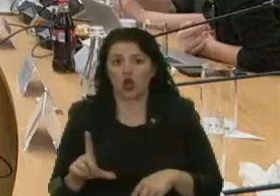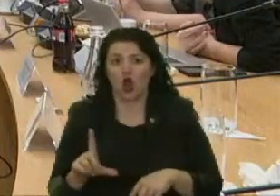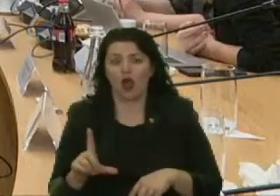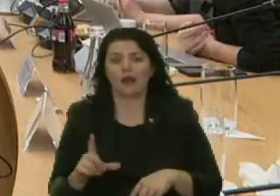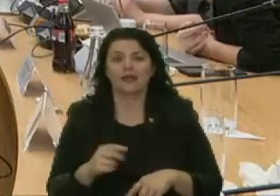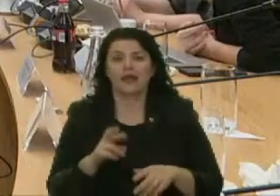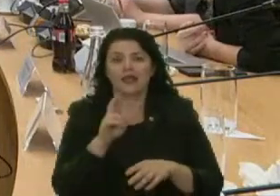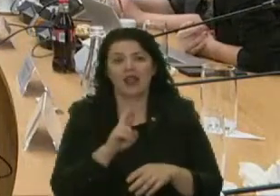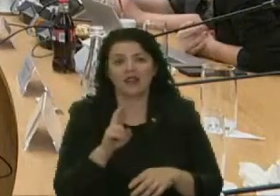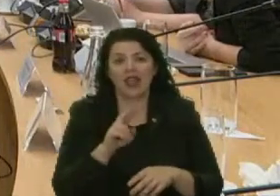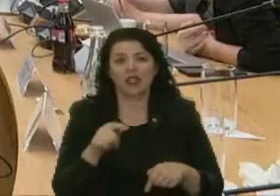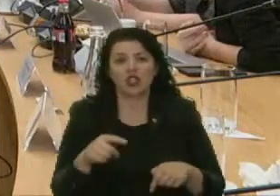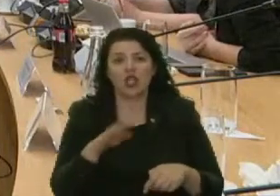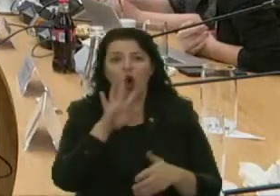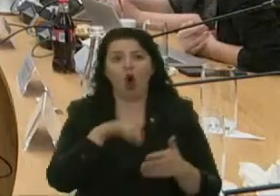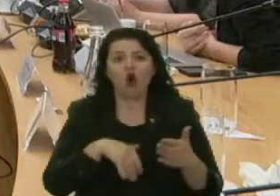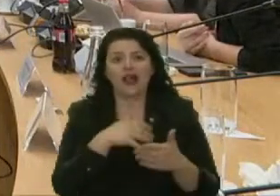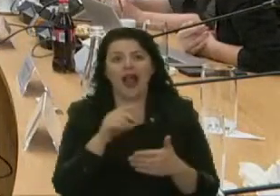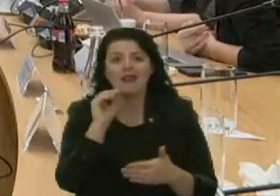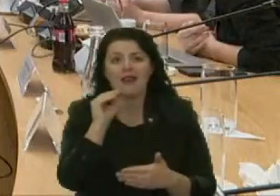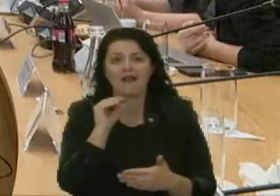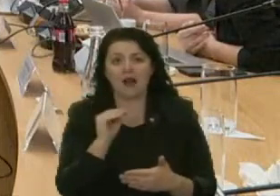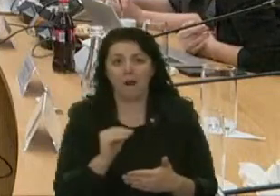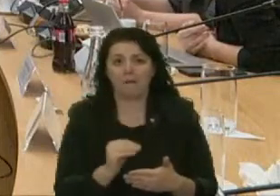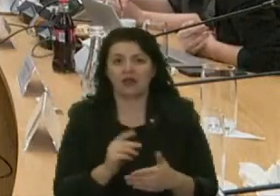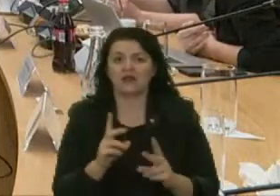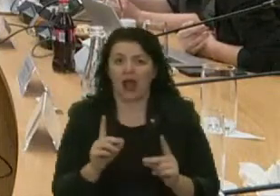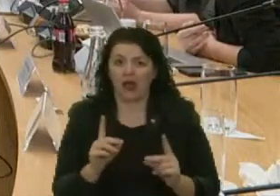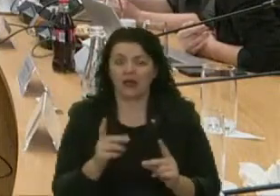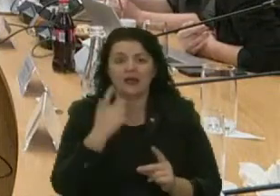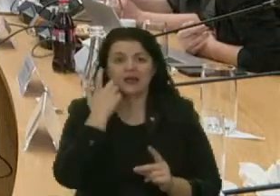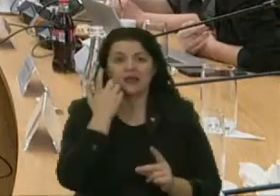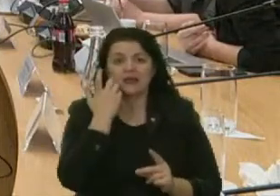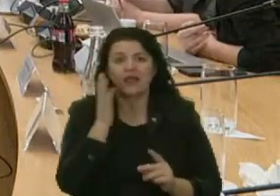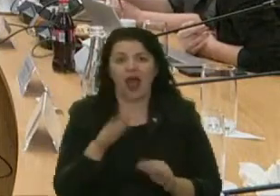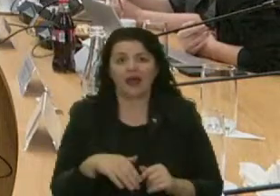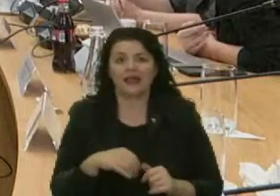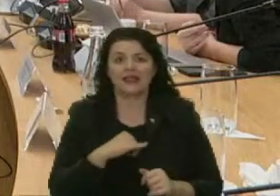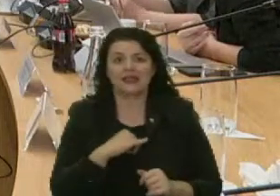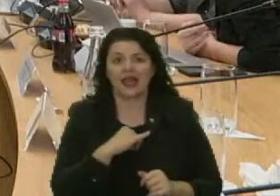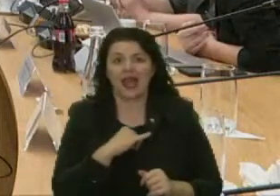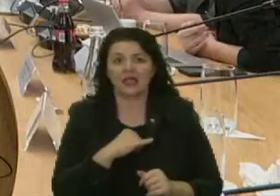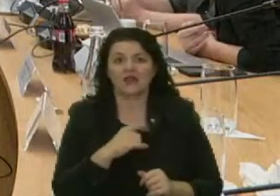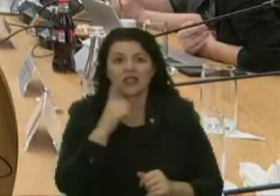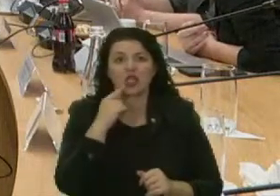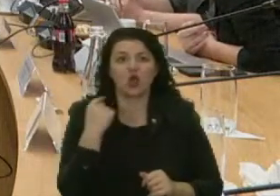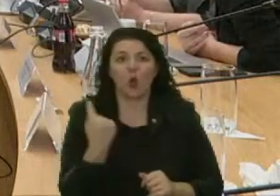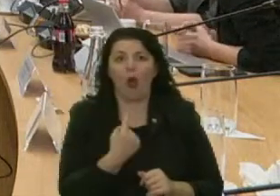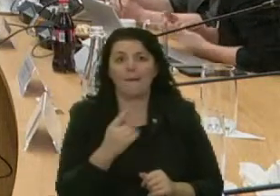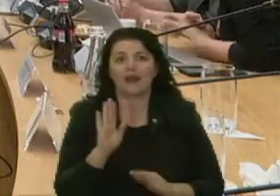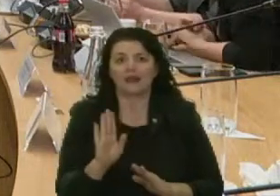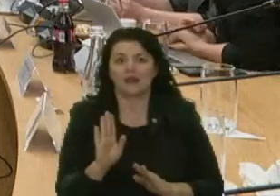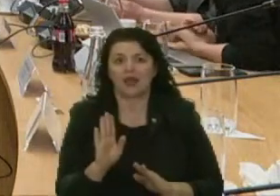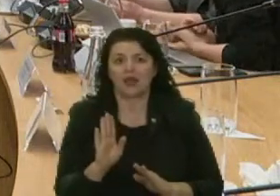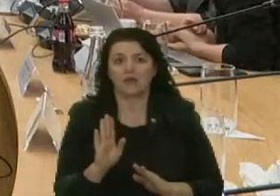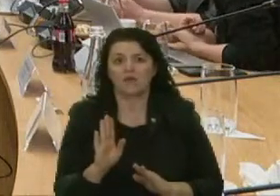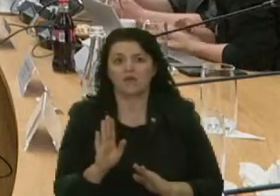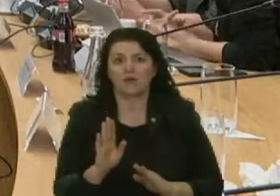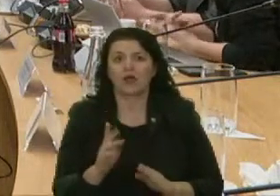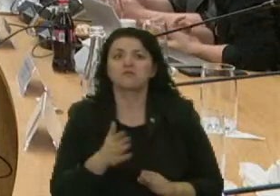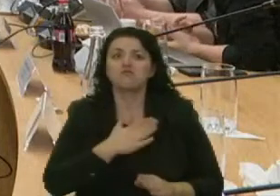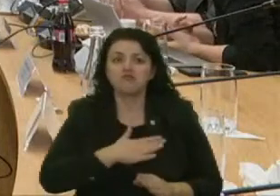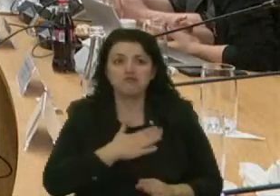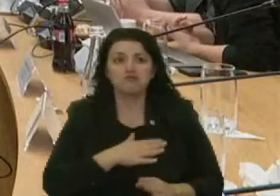revizuim această organigramă și Da Atunci când ai cu adevărat interes față de oamenii tăi asta te asta te